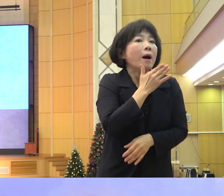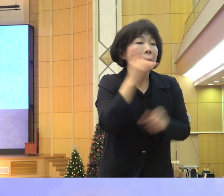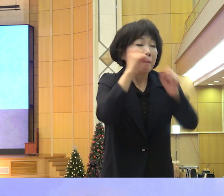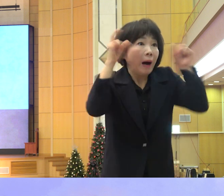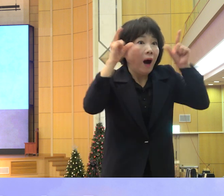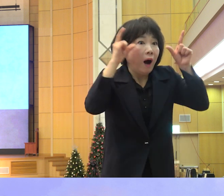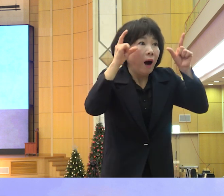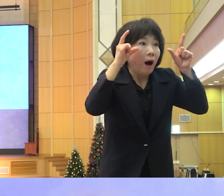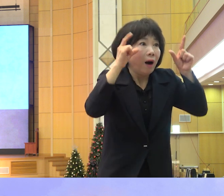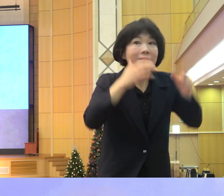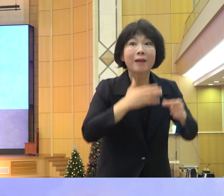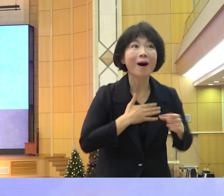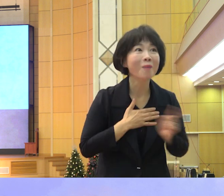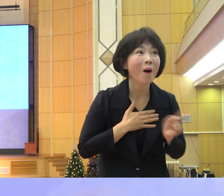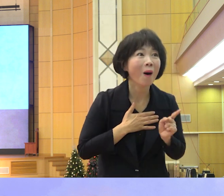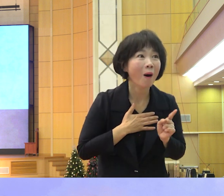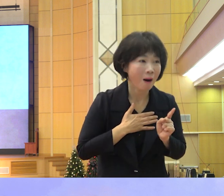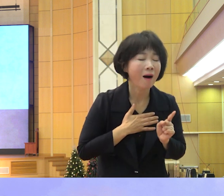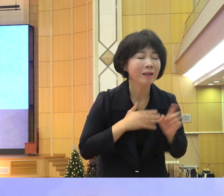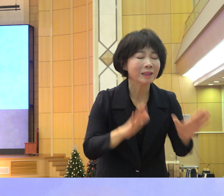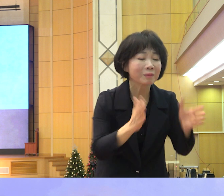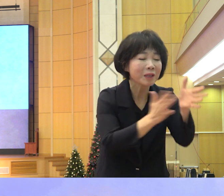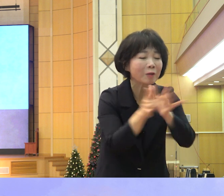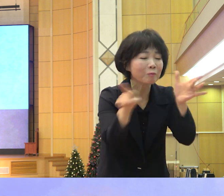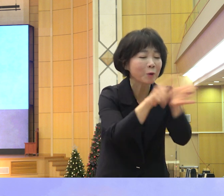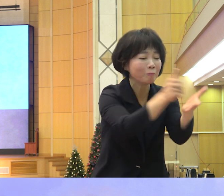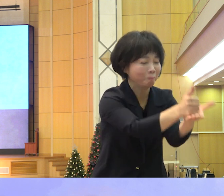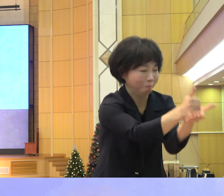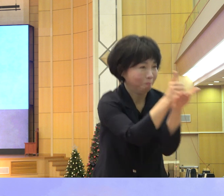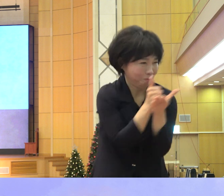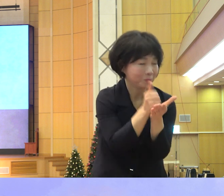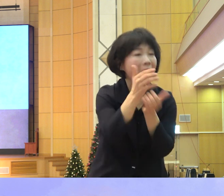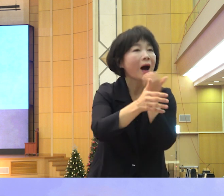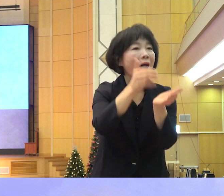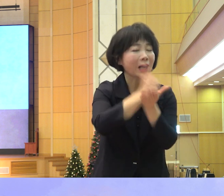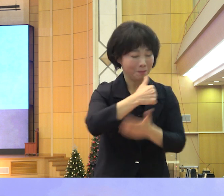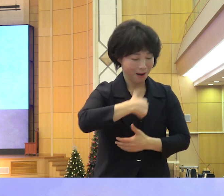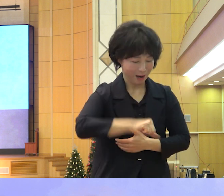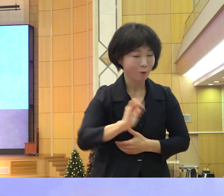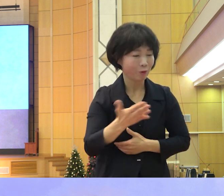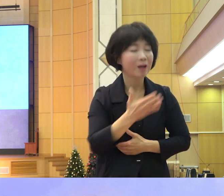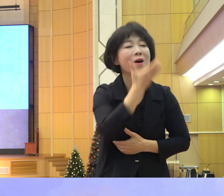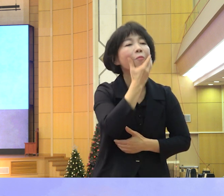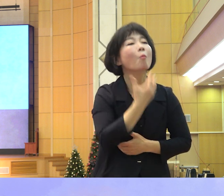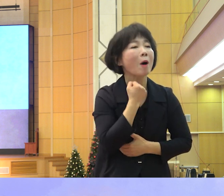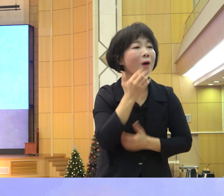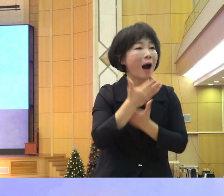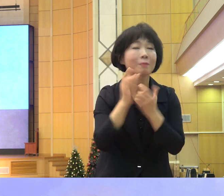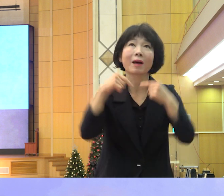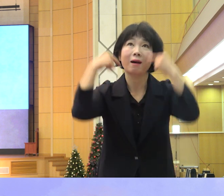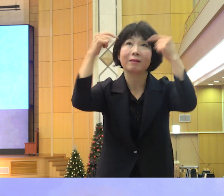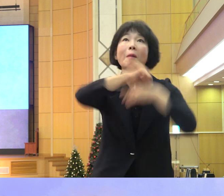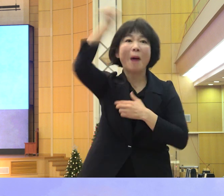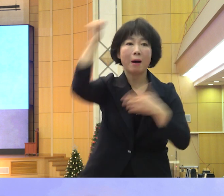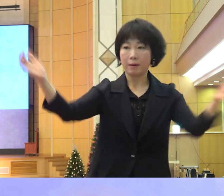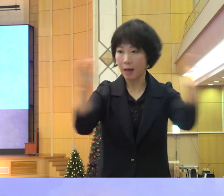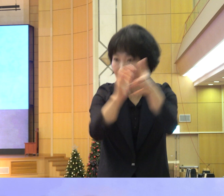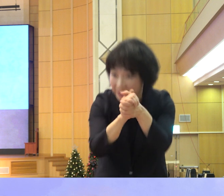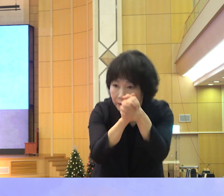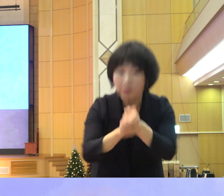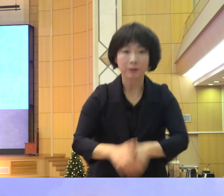깨달아지니 니고데모는 예수 믿고 구원받고 하나님 자녀가 되고 복 있는 사람이 되었다고 하는 말씀인